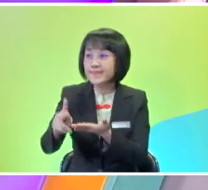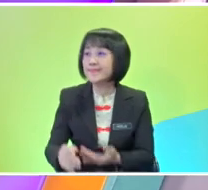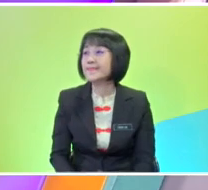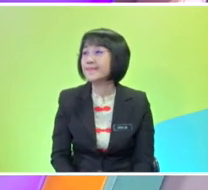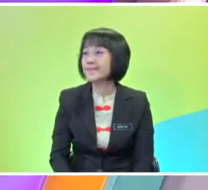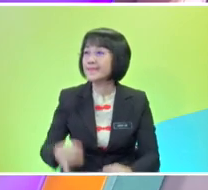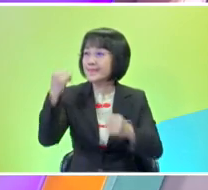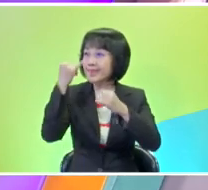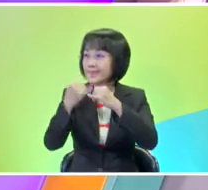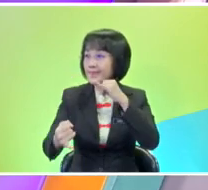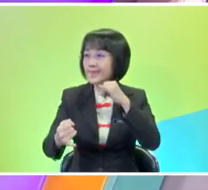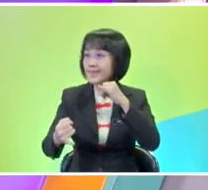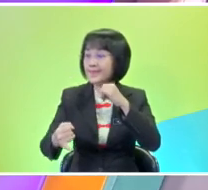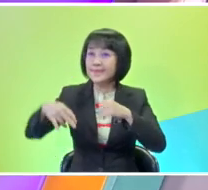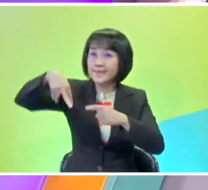kaki